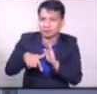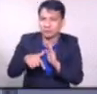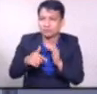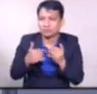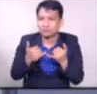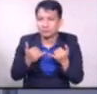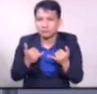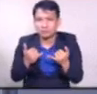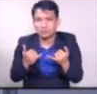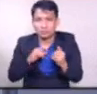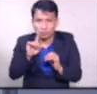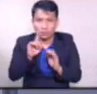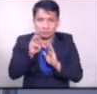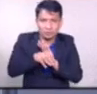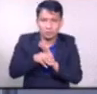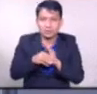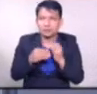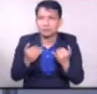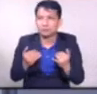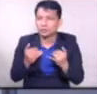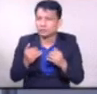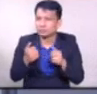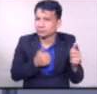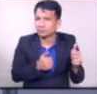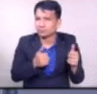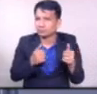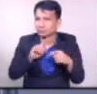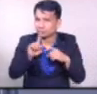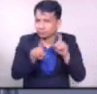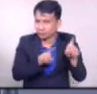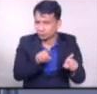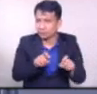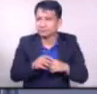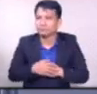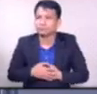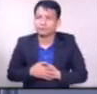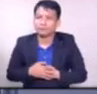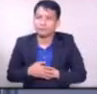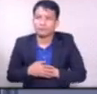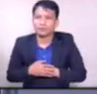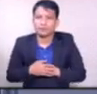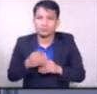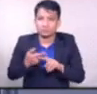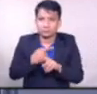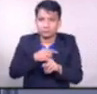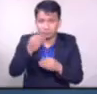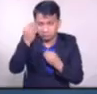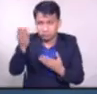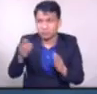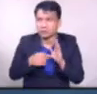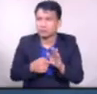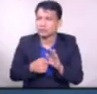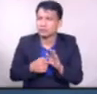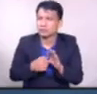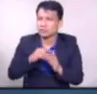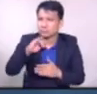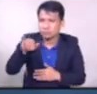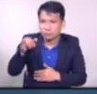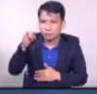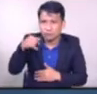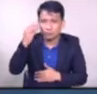at meron kang isang minuto para sagutin ang bawat tanong. Sige po, ma'am. All right. Ang unang tanong sa iyo, Junbert,